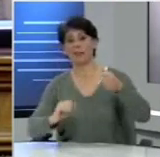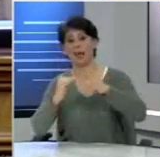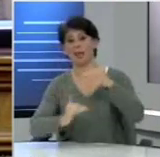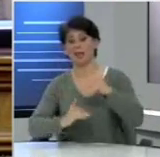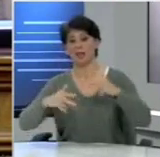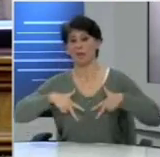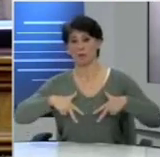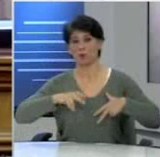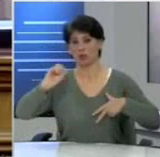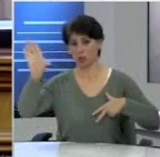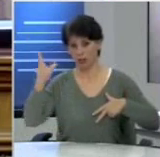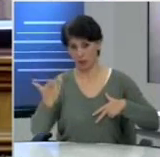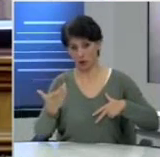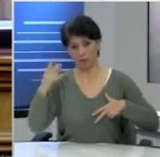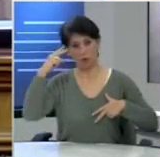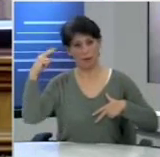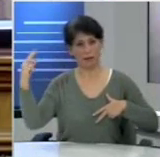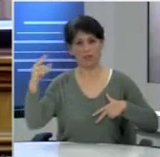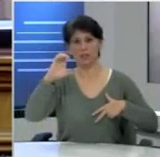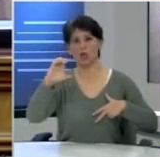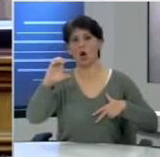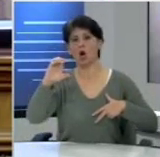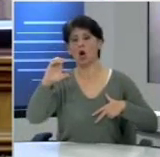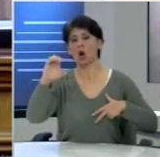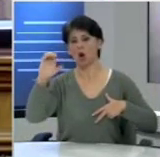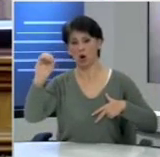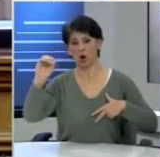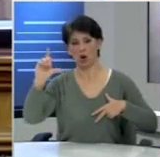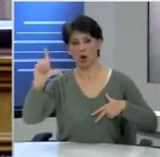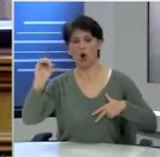Εξωτερικών από το Πανεπιστήμιο Κολούμπια.